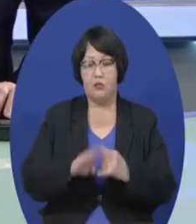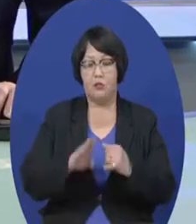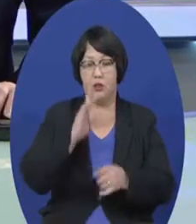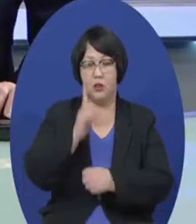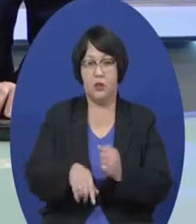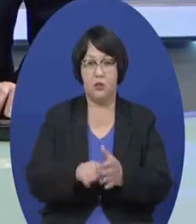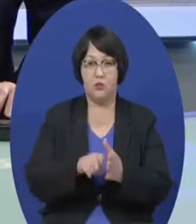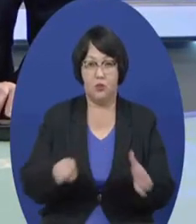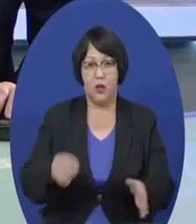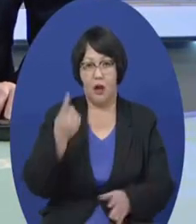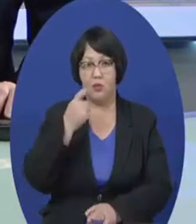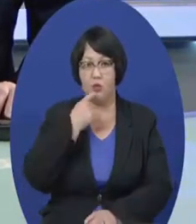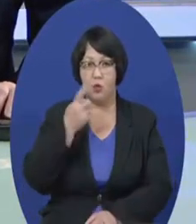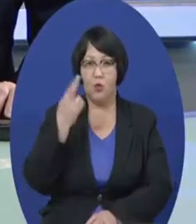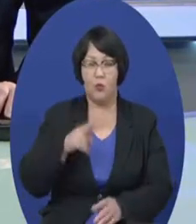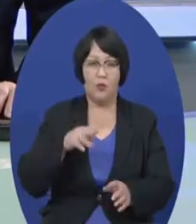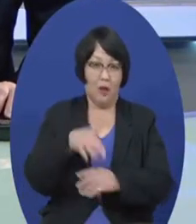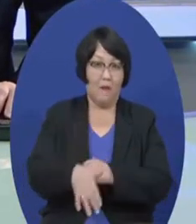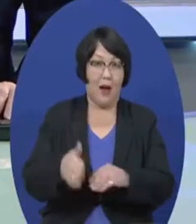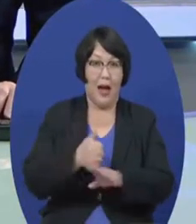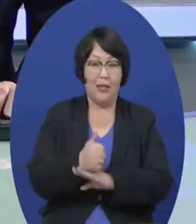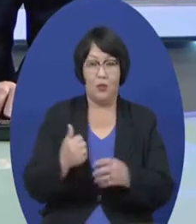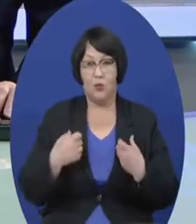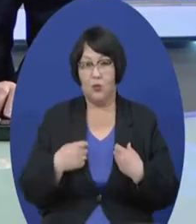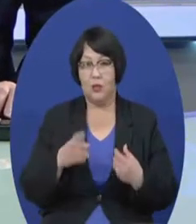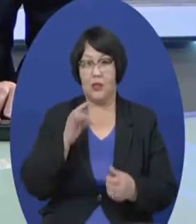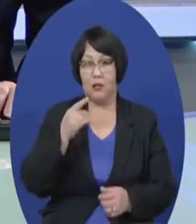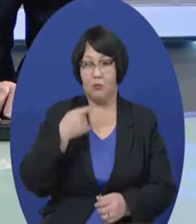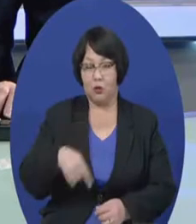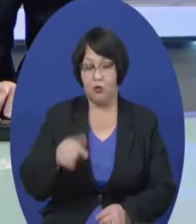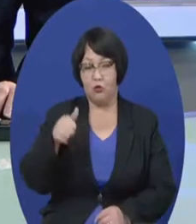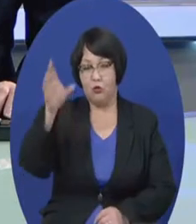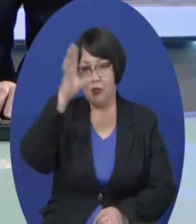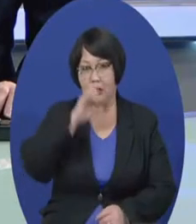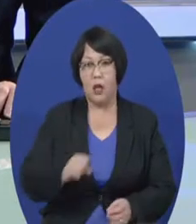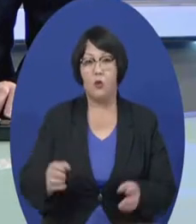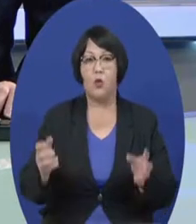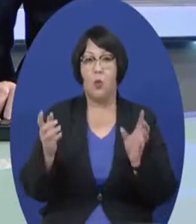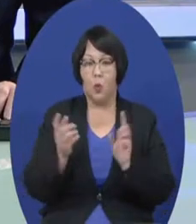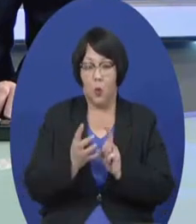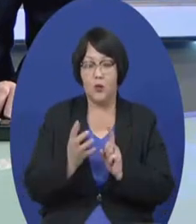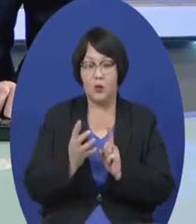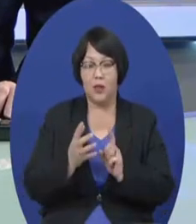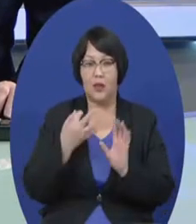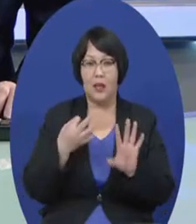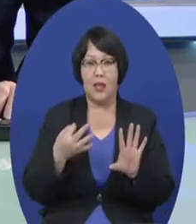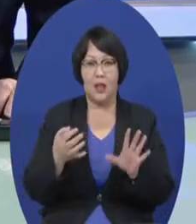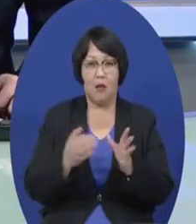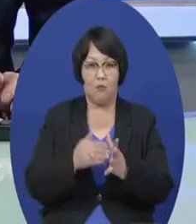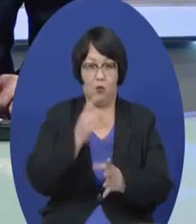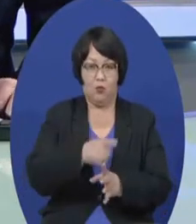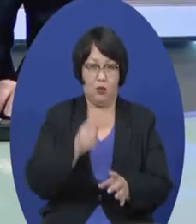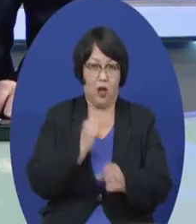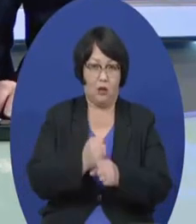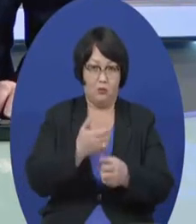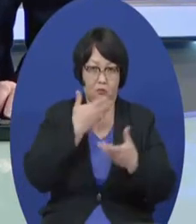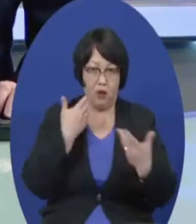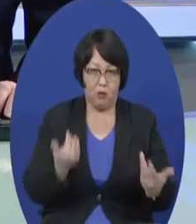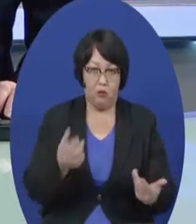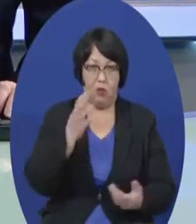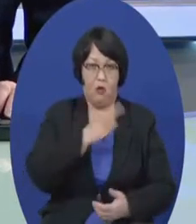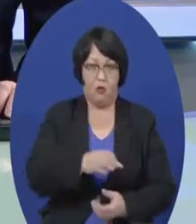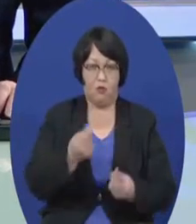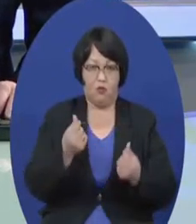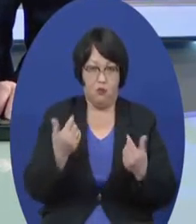Сүүлийн жил гарын хугацаанд хамгийн хүнсөрөлттэй тулгараад байгаа аялал жуулчлалын салбарынхантай өнөөдөр ерөнхий сайд уулзлаа. Энэ салбарт 88 мянган хүн ажилгүй орлогогүй